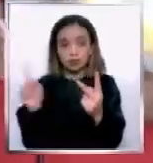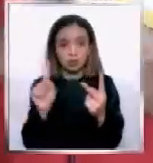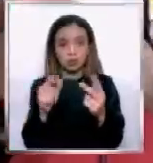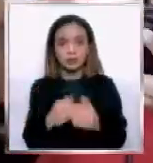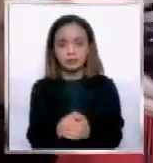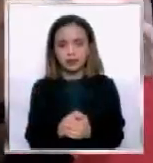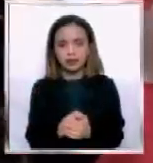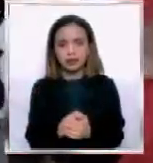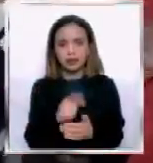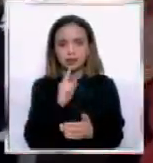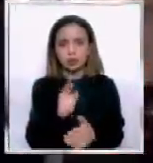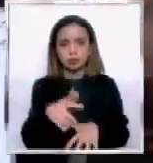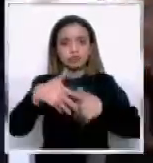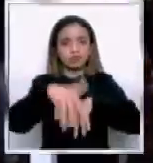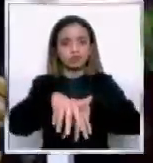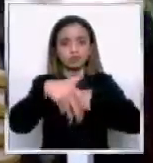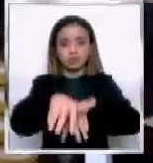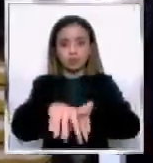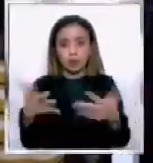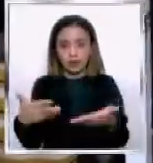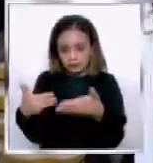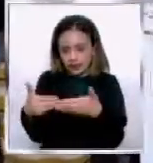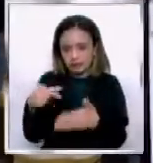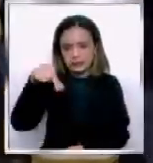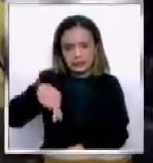na ipinrosesyon sa gilid ng Quiapo Church.